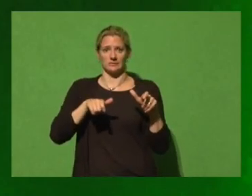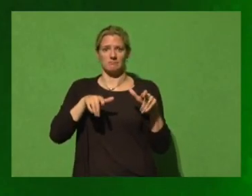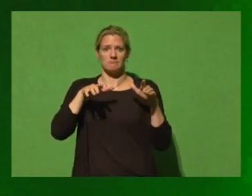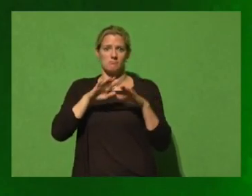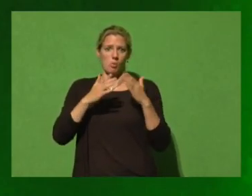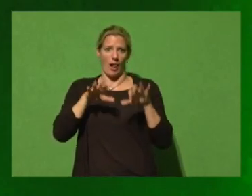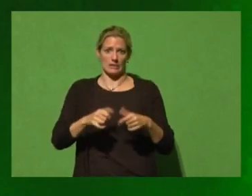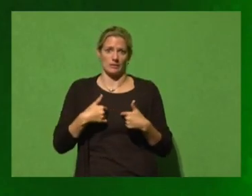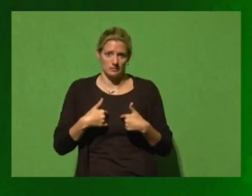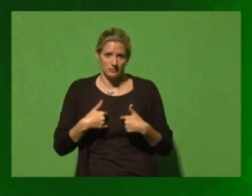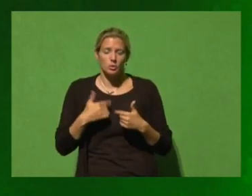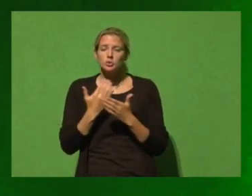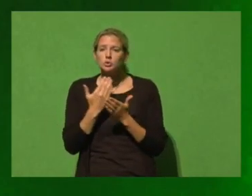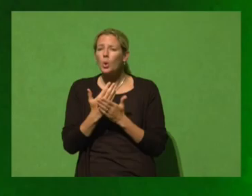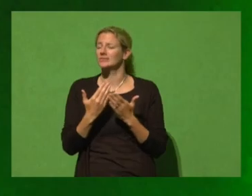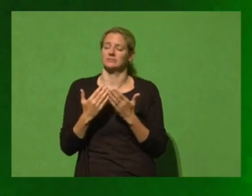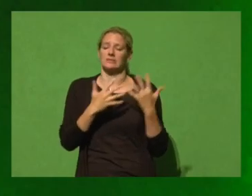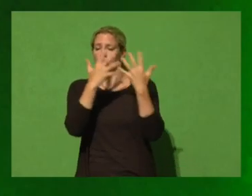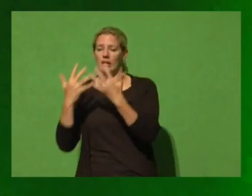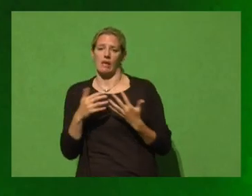10-jähriger Berufserfahrung.